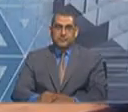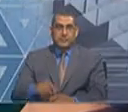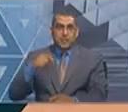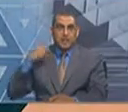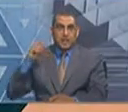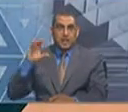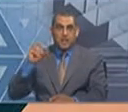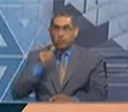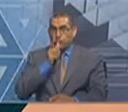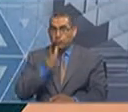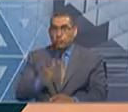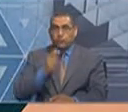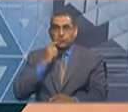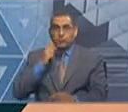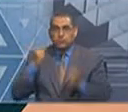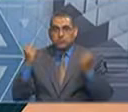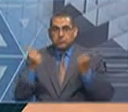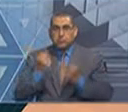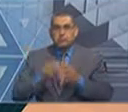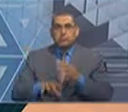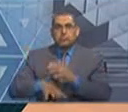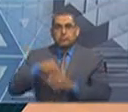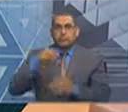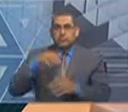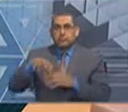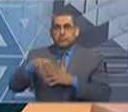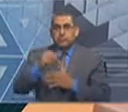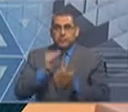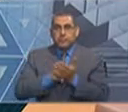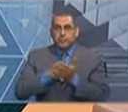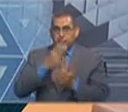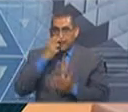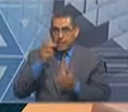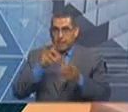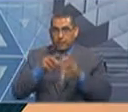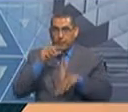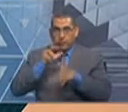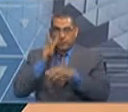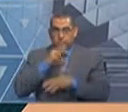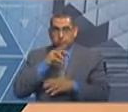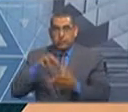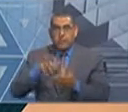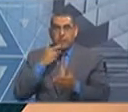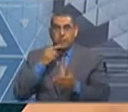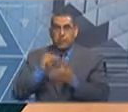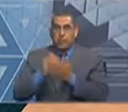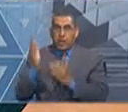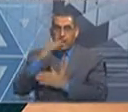الرئيس السيسي يوجه بتكثيف جهود تطوير المناطق السكنية العشوائية وغير الآمنة.